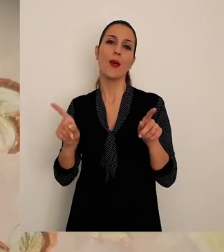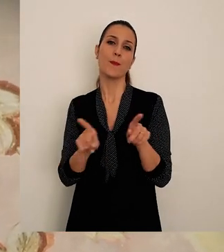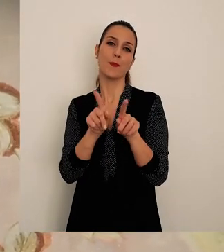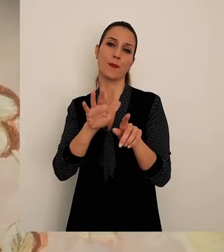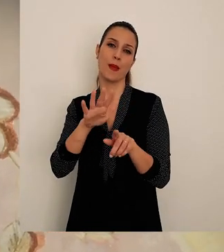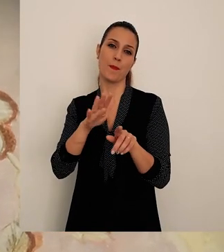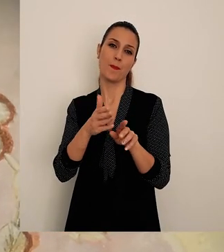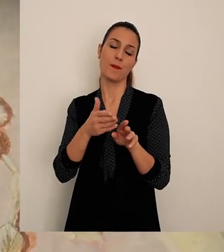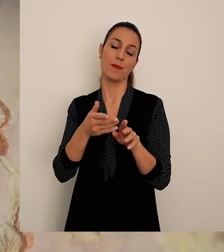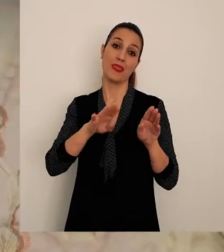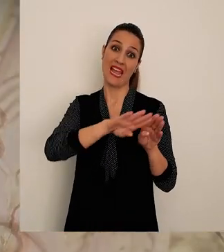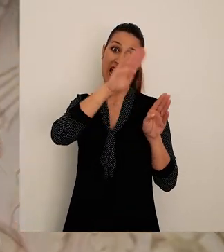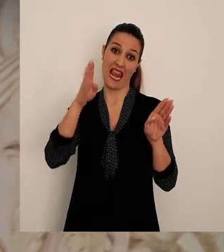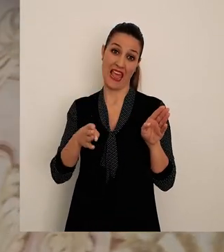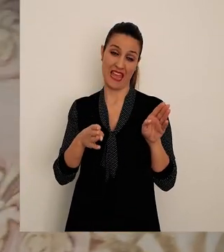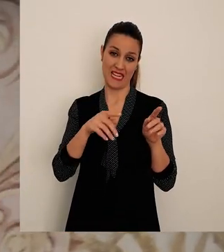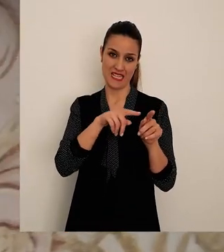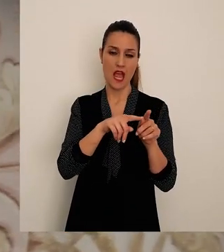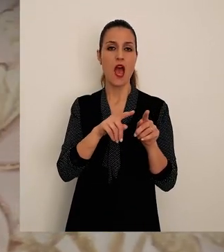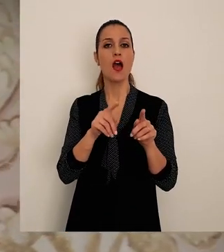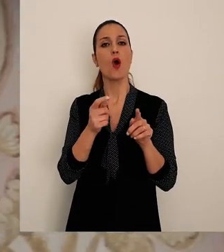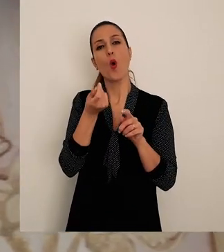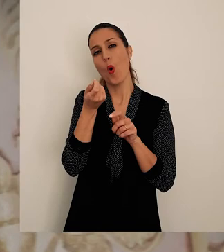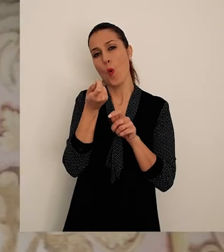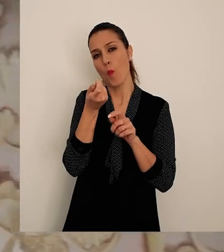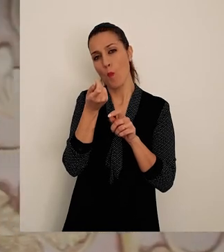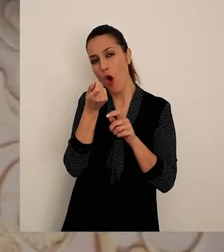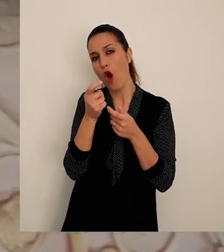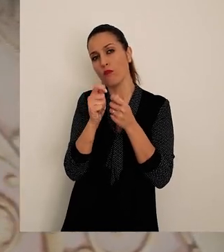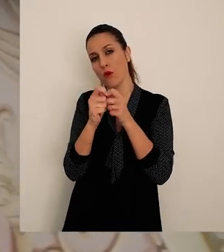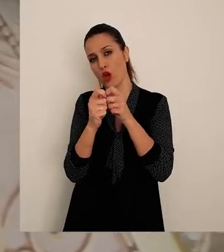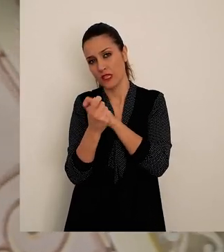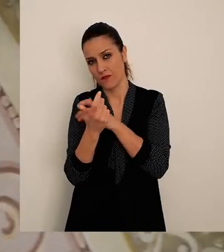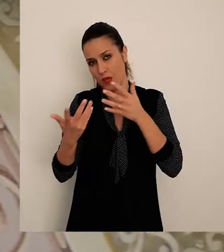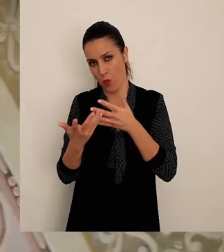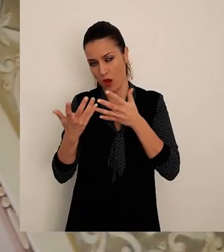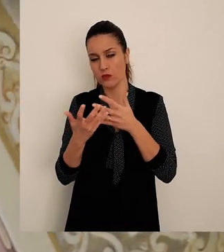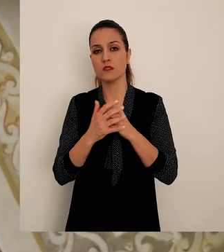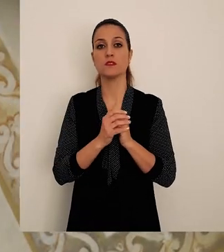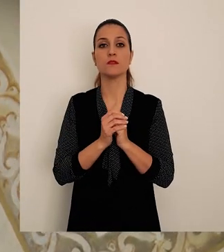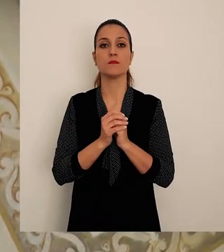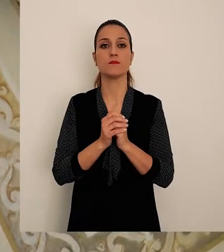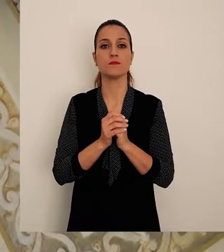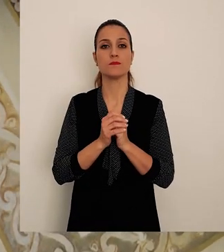gli stessi elementi iconografici della galleria, con poche ma significative varianti decorative.